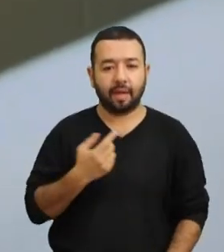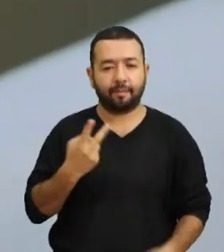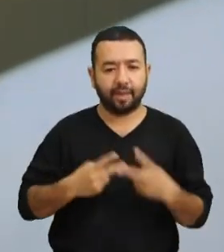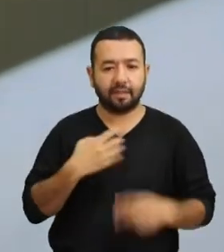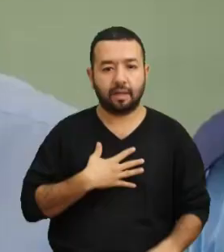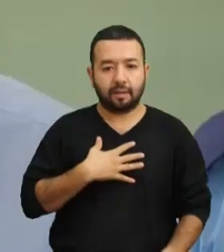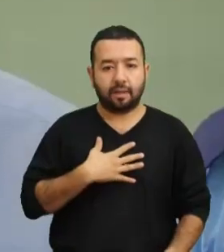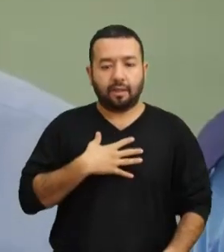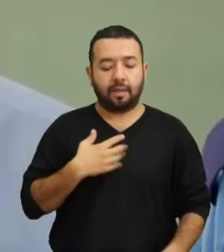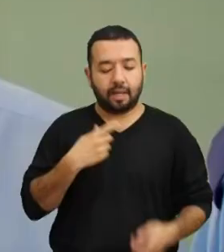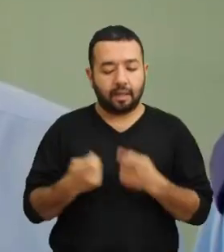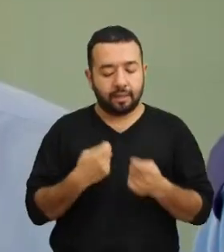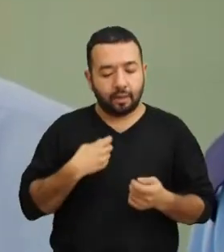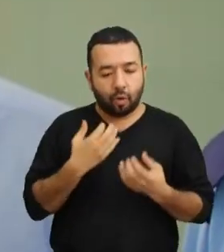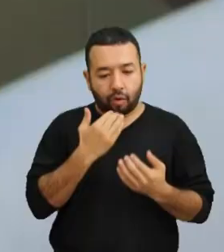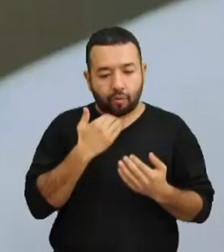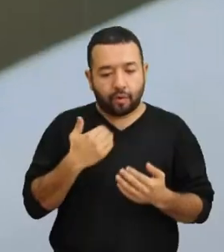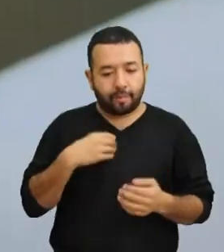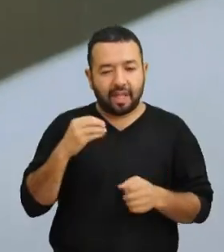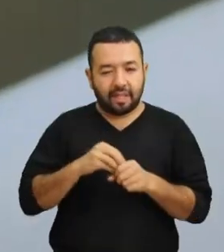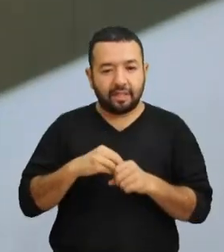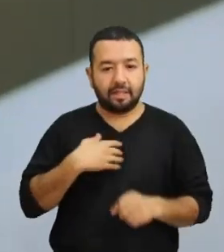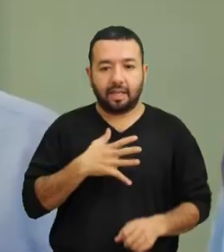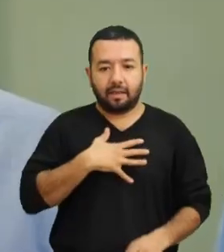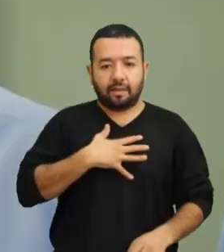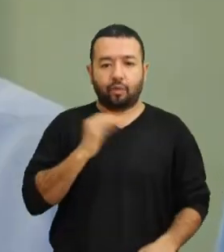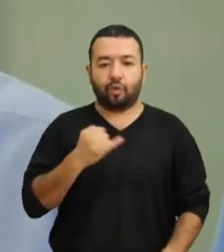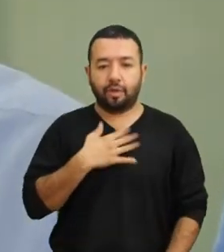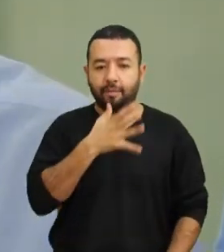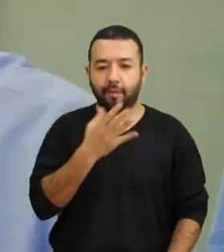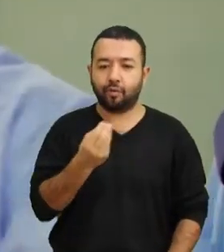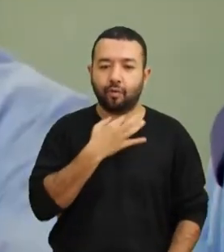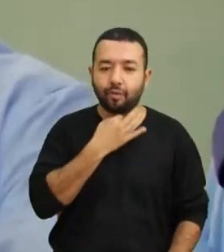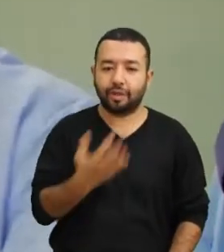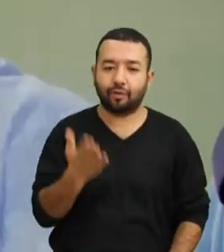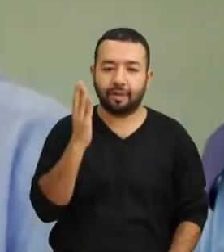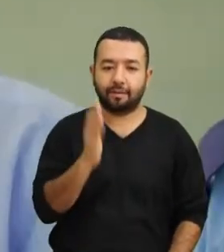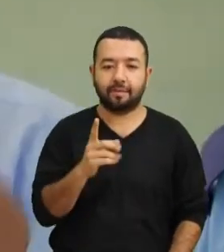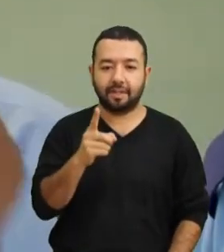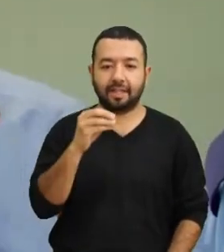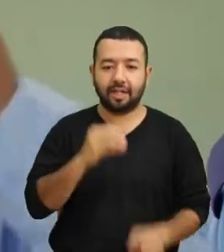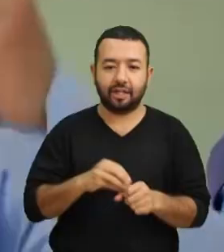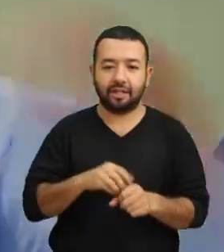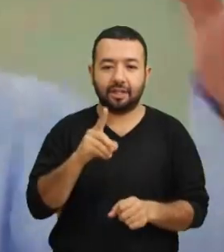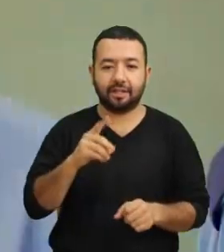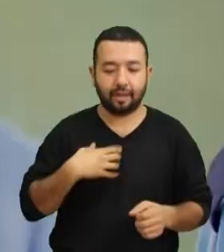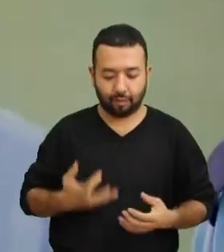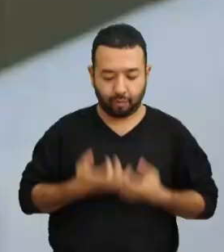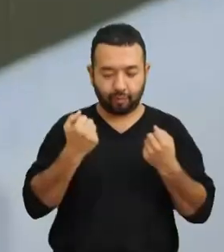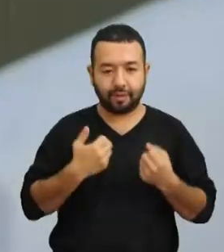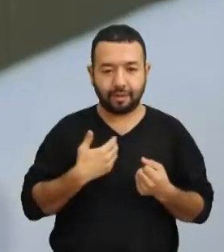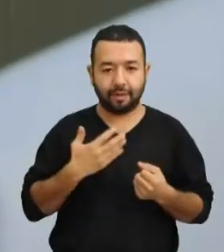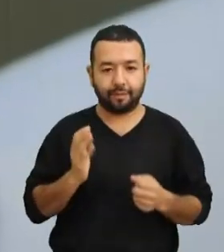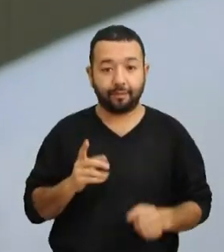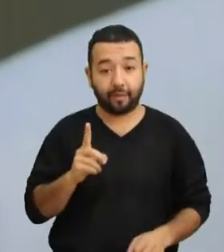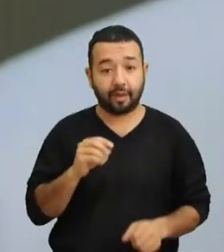tutuyor, çalıştırmıyor Meret. Bunun nasıl bir illet bir şey olduğunu ben biliyorum. Ya çok teşekkür ederim valla. Sayenizde hıçkırığımdan kurtuldum.